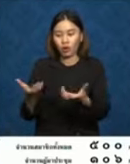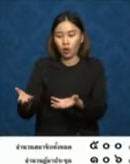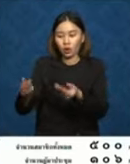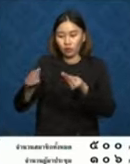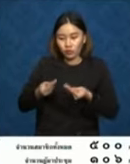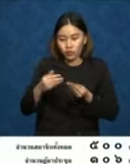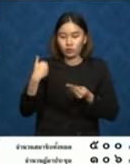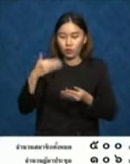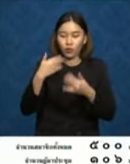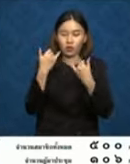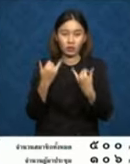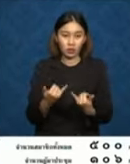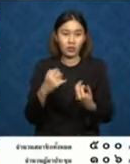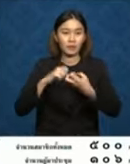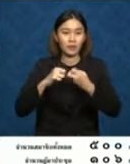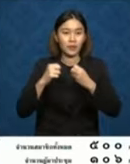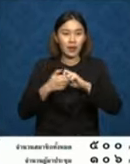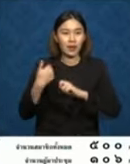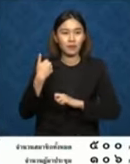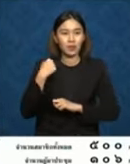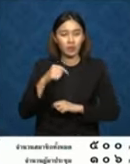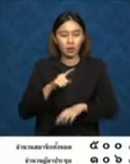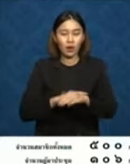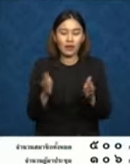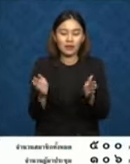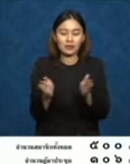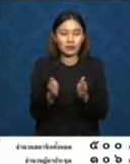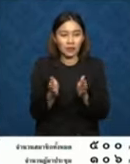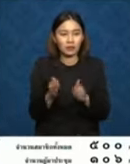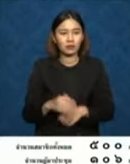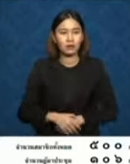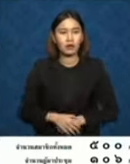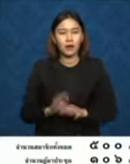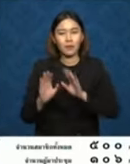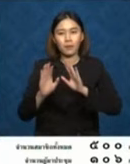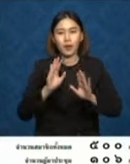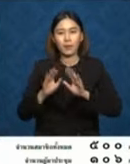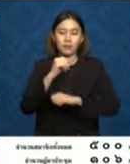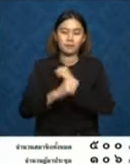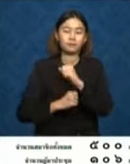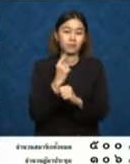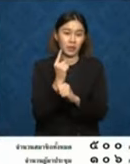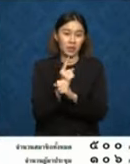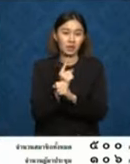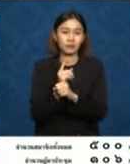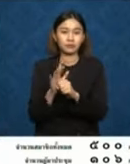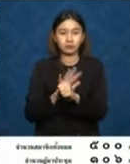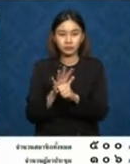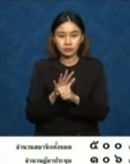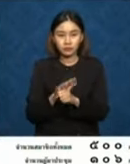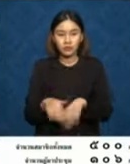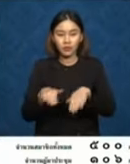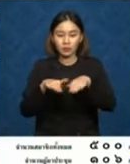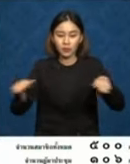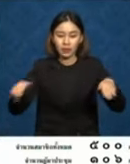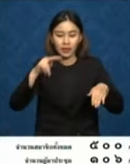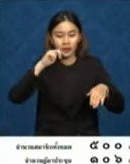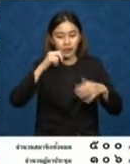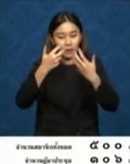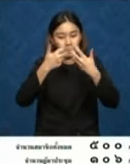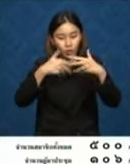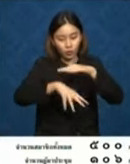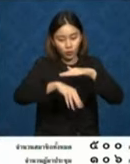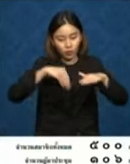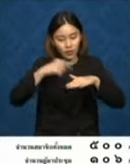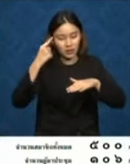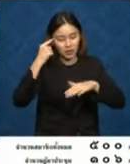ช่วงที่เกิดปัญหาซึ่งถือว่าสั้นมากนะคะเฉลี่ยเพียงแค่1ปีเท่านั้นมาตรฐานบ่อน้ำบาดาลควรจะใช้